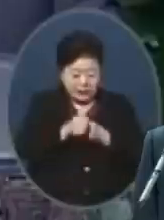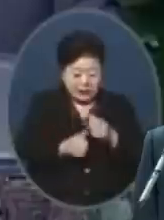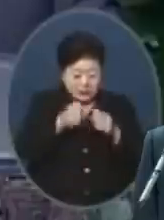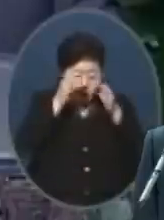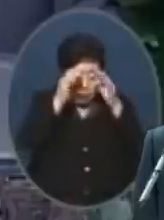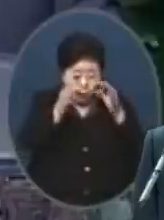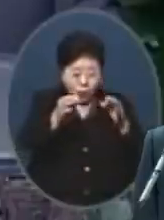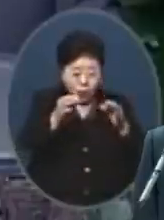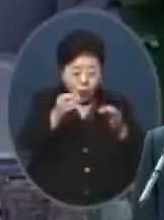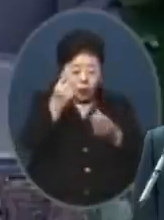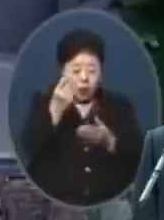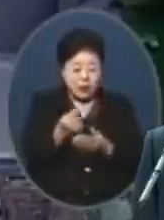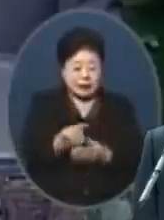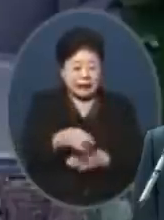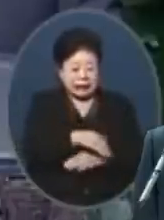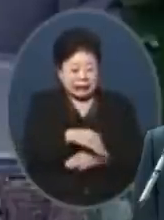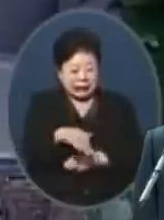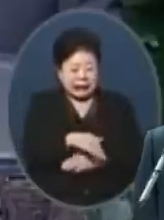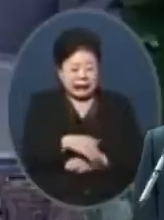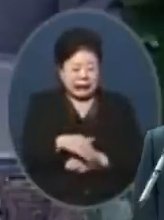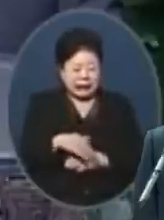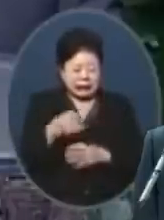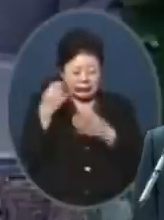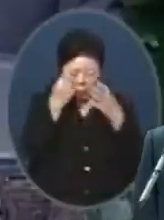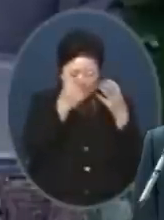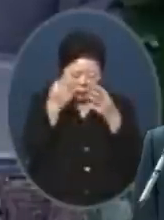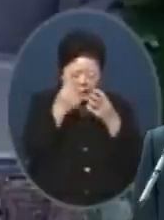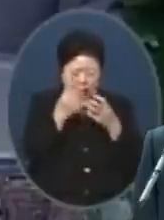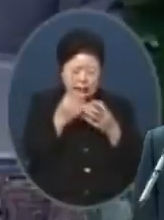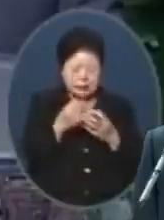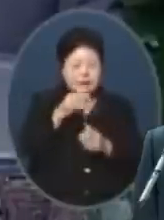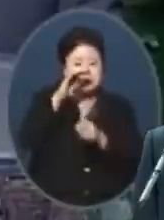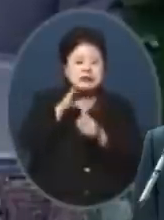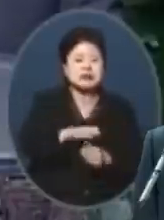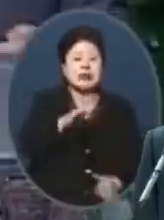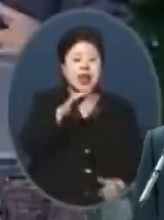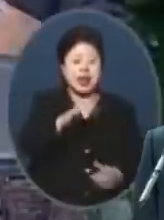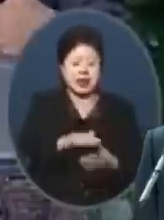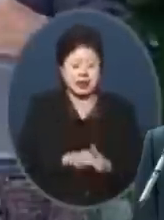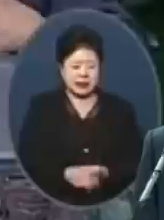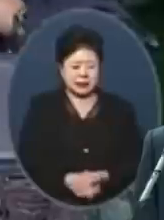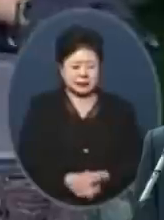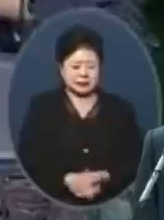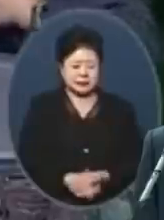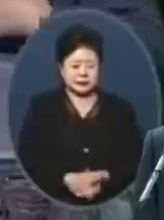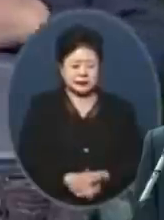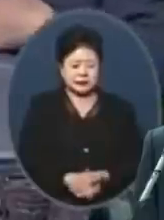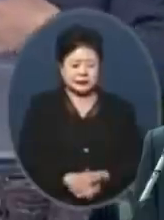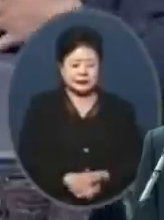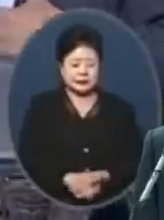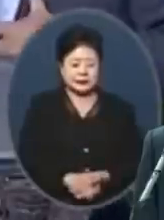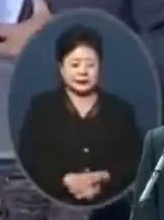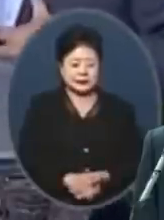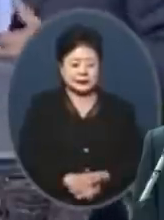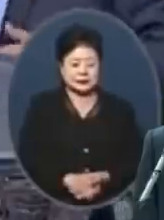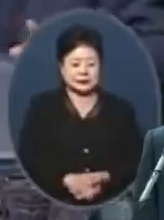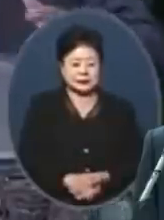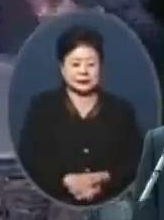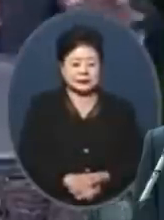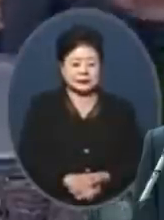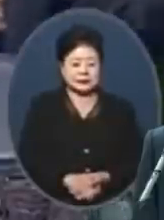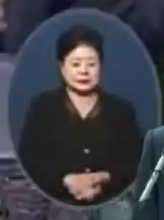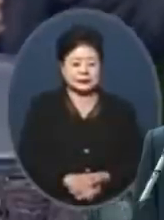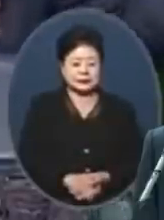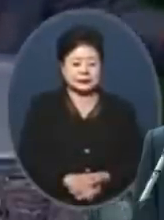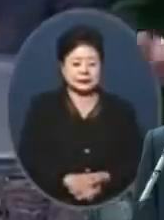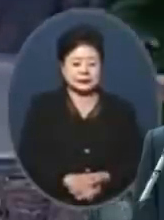바라보고 왔다 갔다 정신 차리지 못하면 이 사람은 실패하는 것입니다. So you cannot just look at yourself, how weak you are,